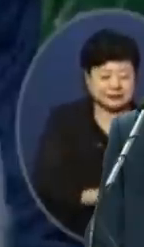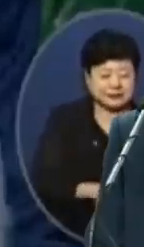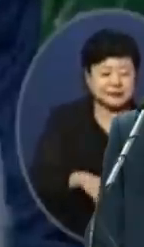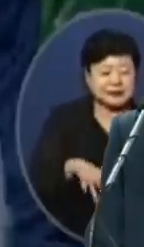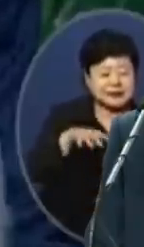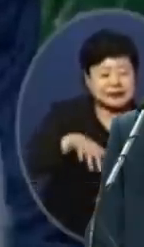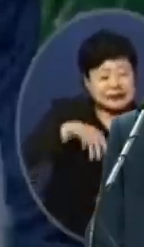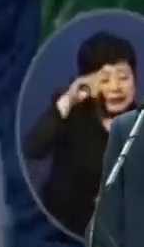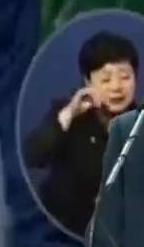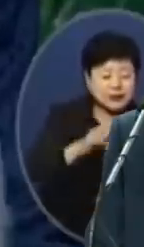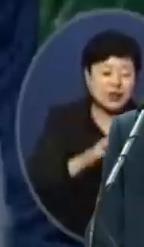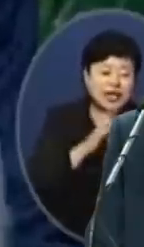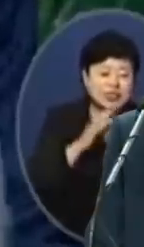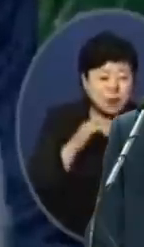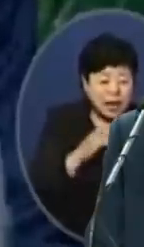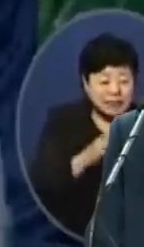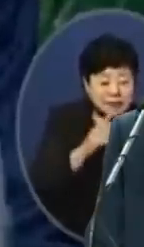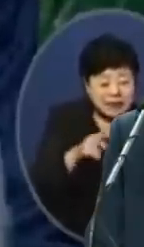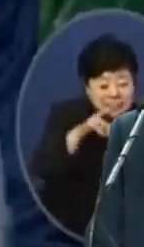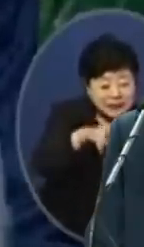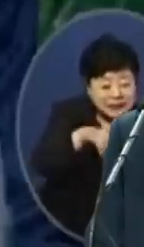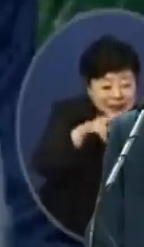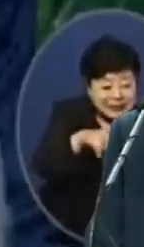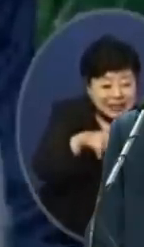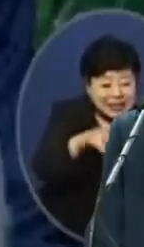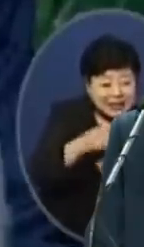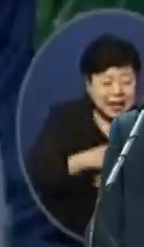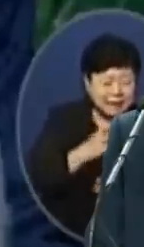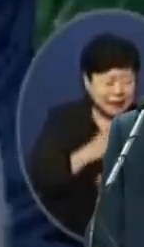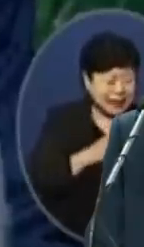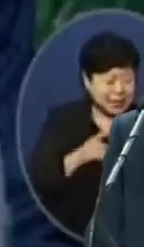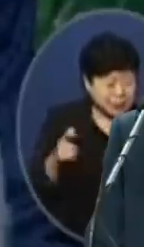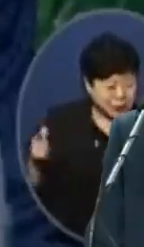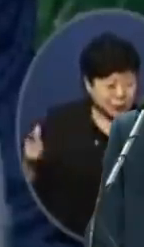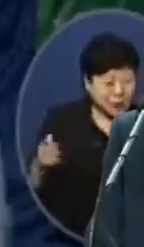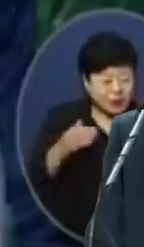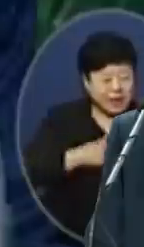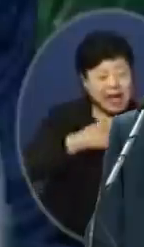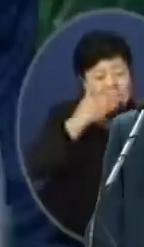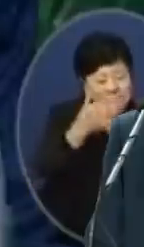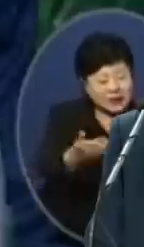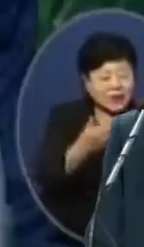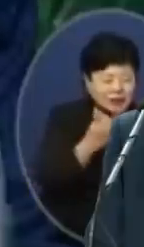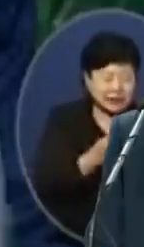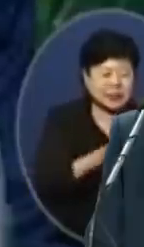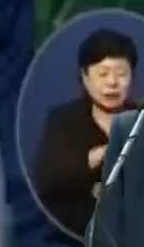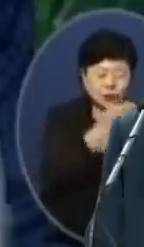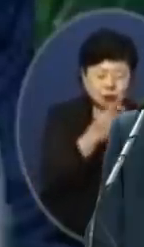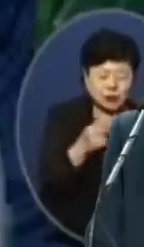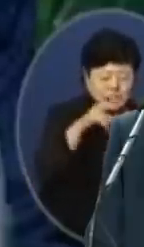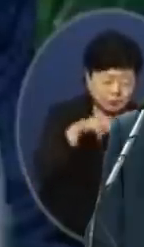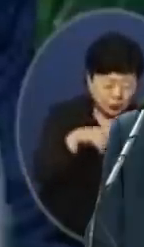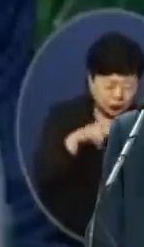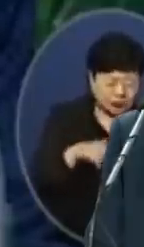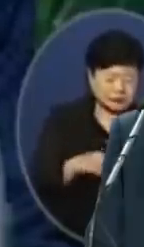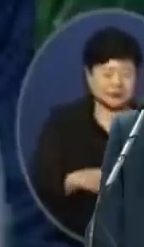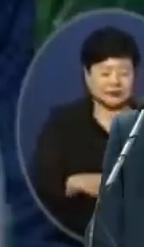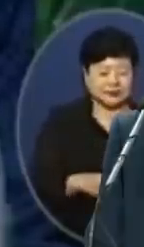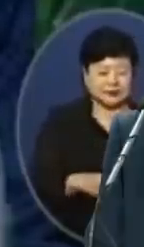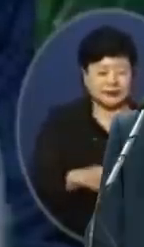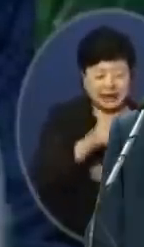창세기부터 계시록까지 말씀을 읽는데 나만 읽는 것이 아니라 너도 읽고 다른 사람도 읽고 다 공평하게